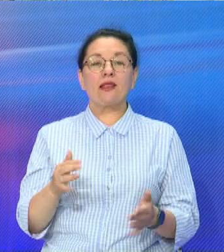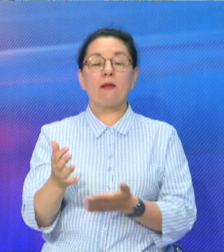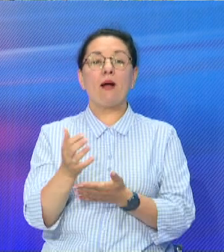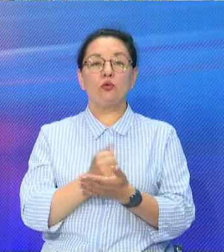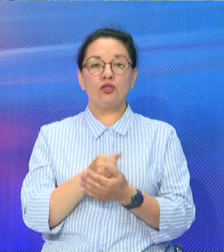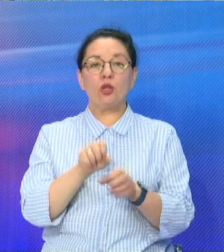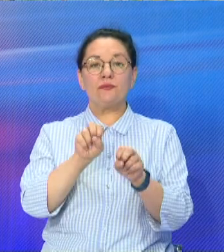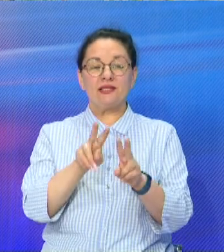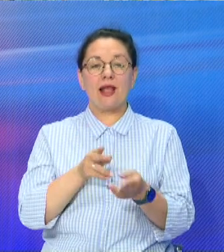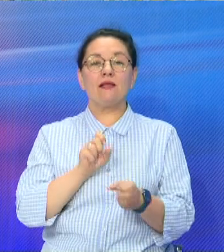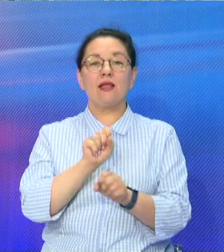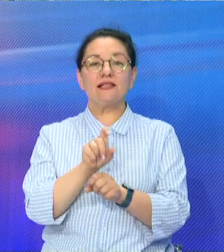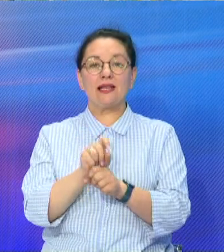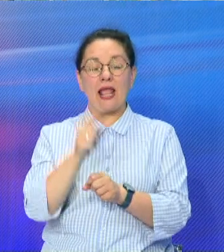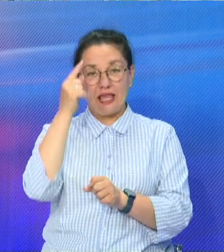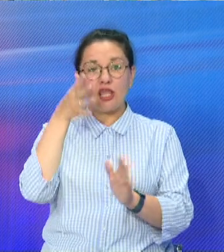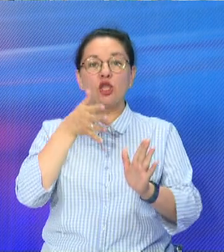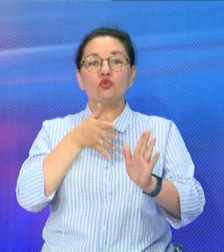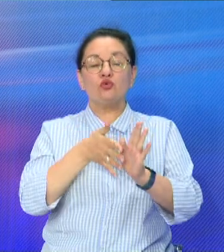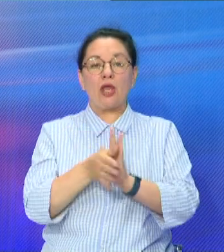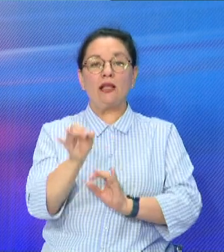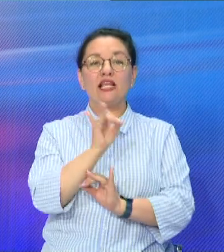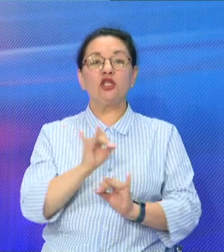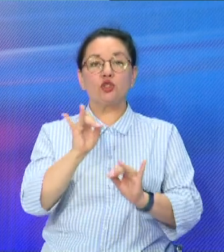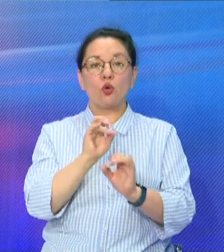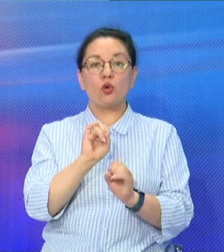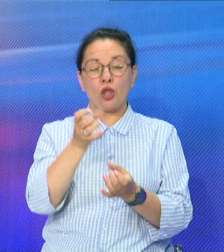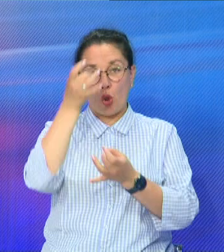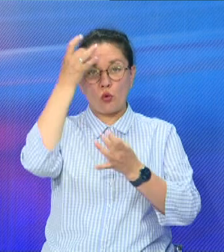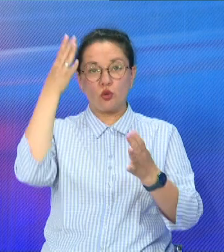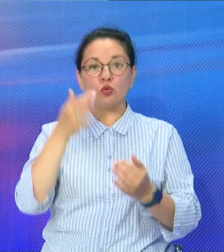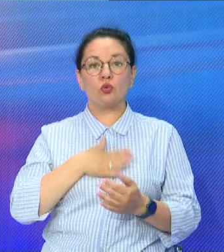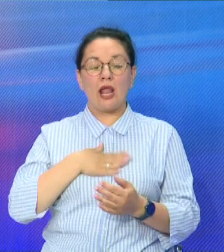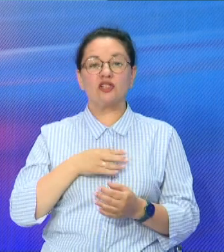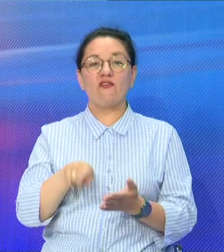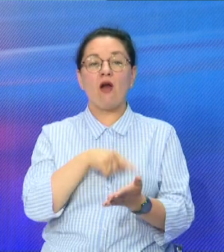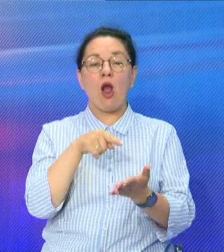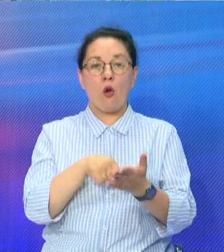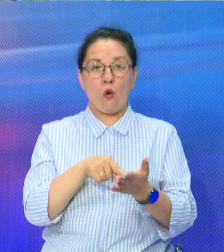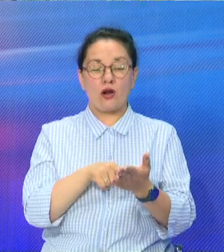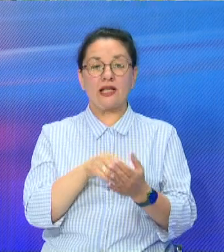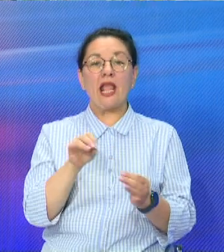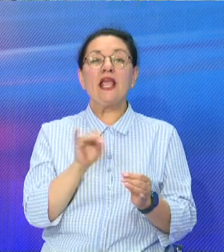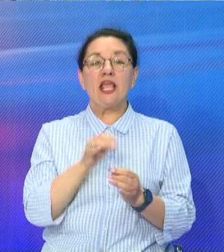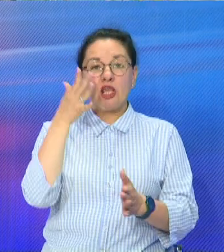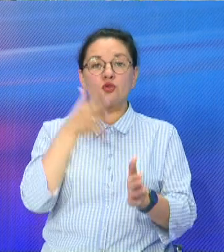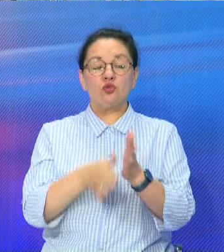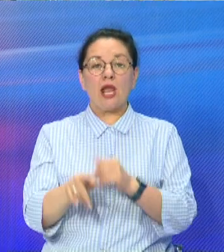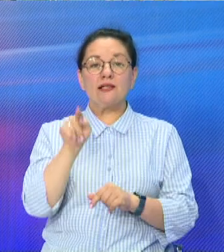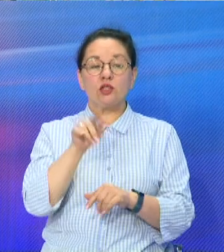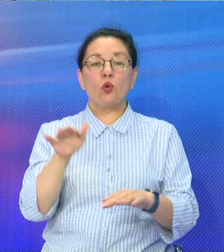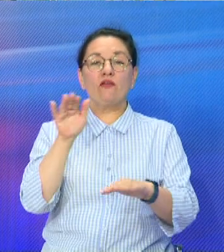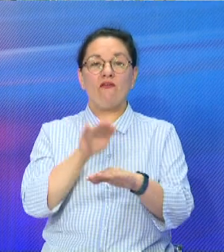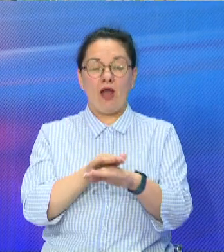информационных технологий изучать историю и культуру города не случайным является тот факт что в отряде работает